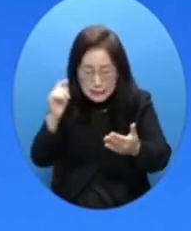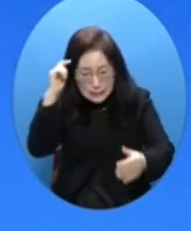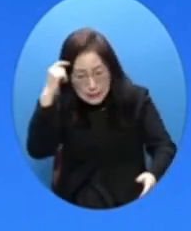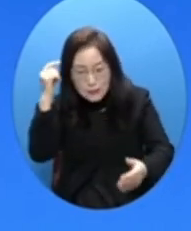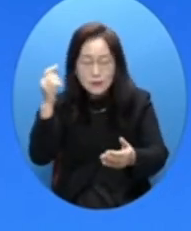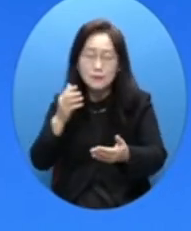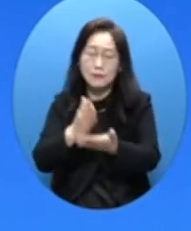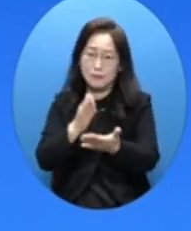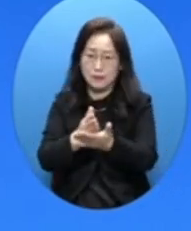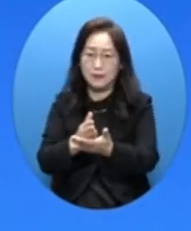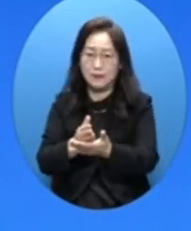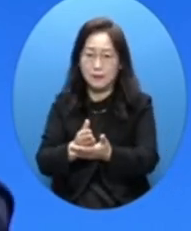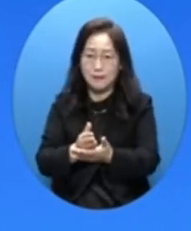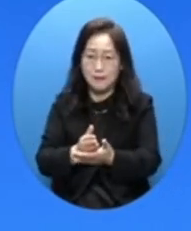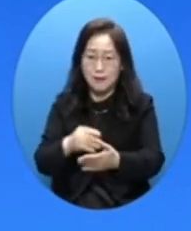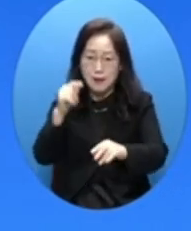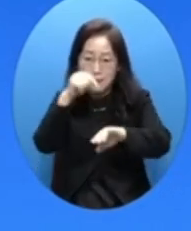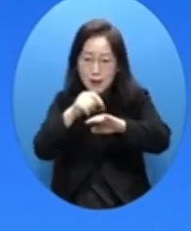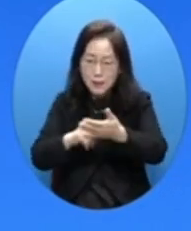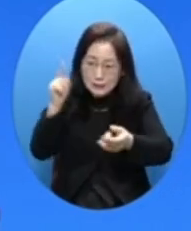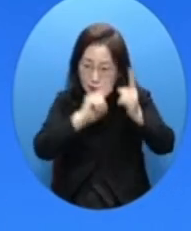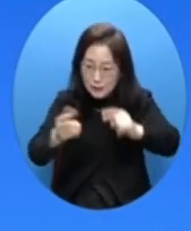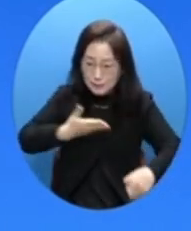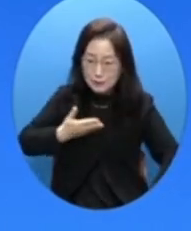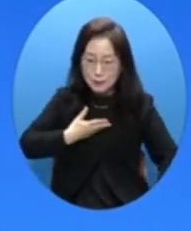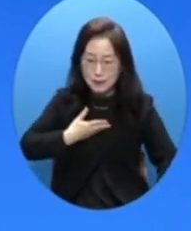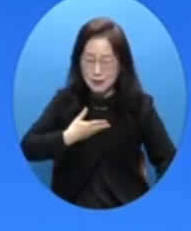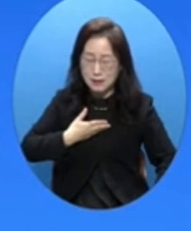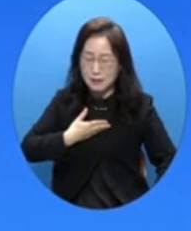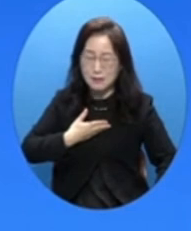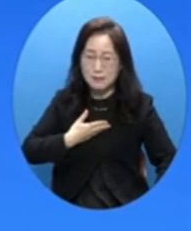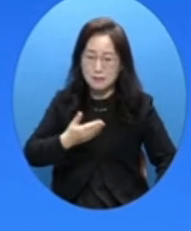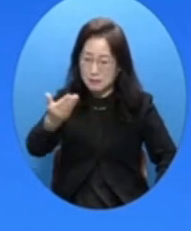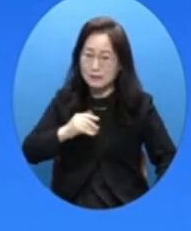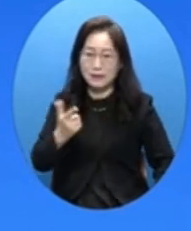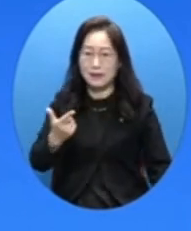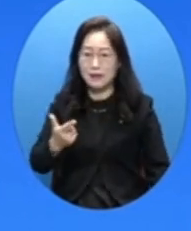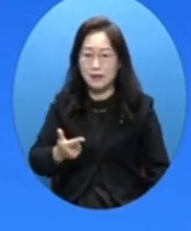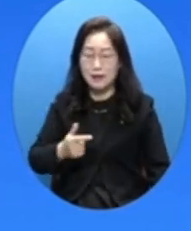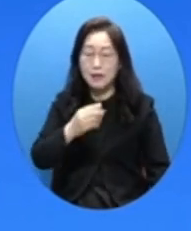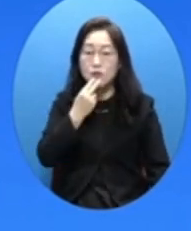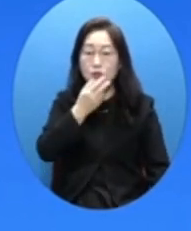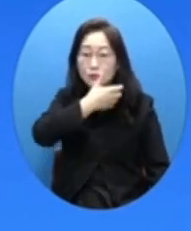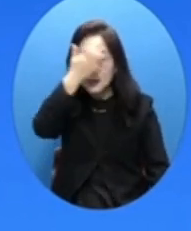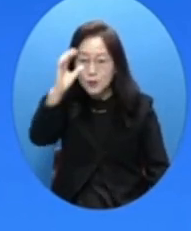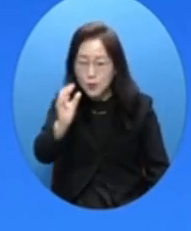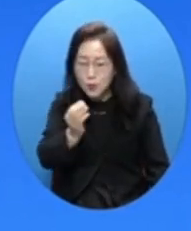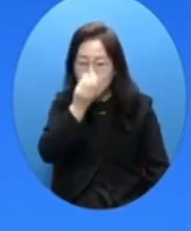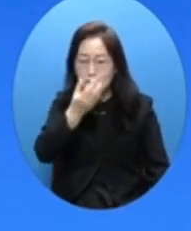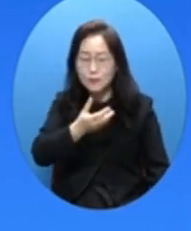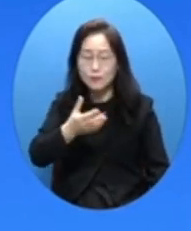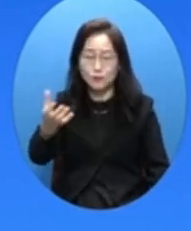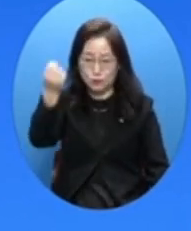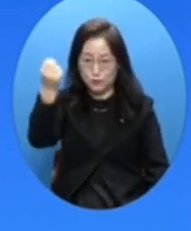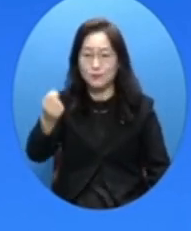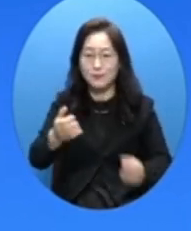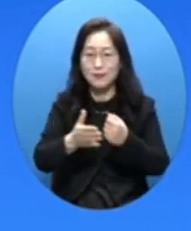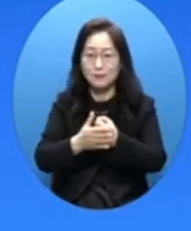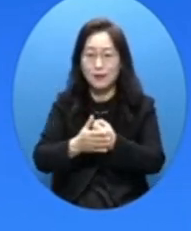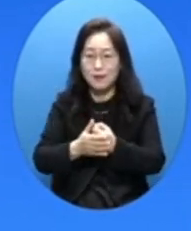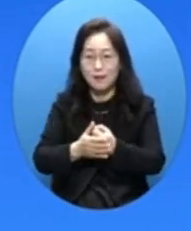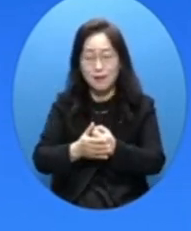사람들은 그런 일을 가지고 마음에 상처받지 않습니다 요셉은 거룩한 꿈을 꾸었기 때문에 그가 어린